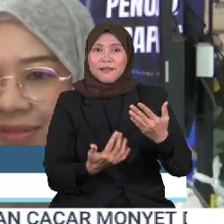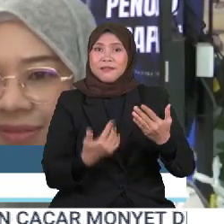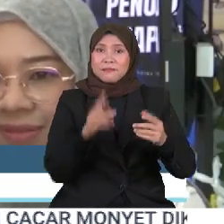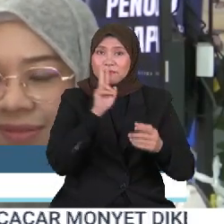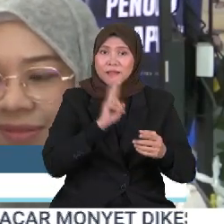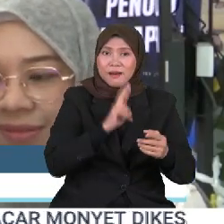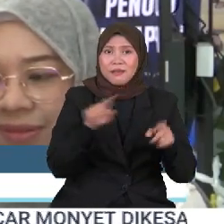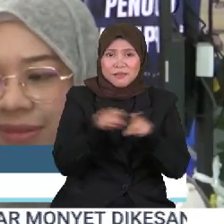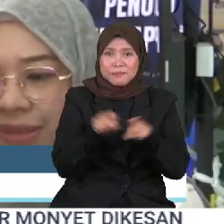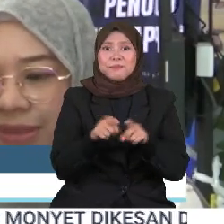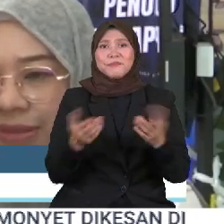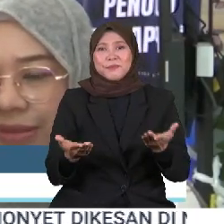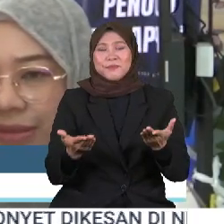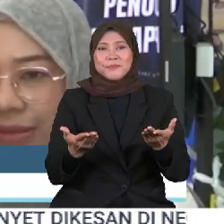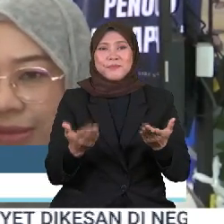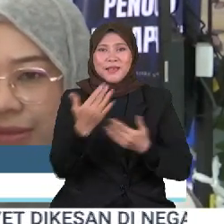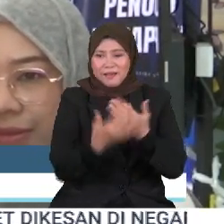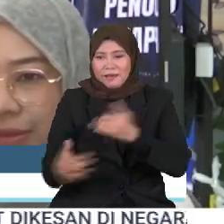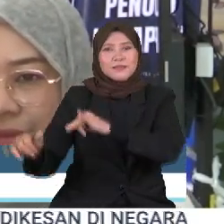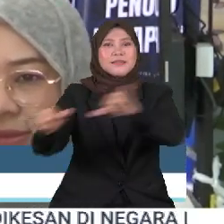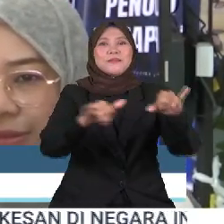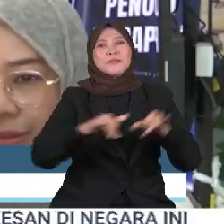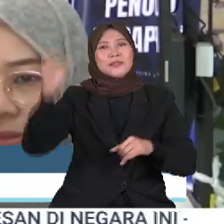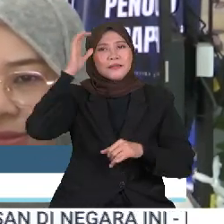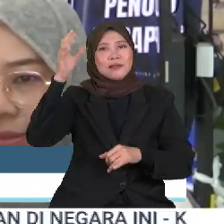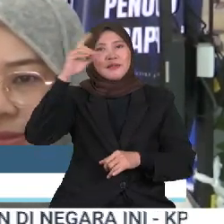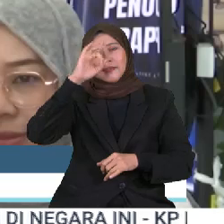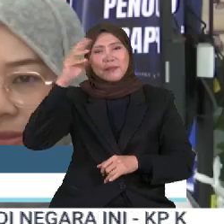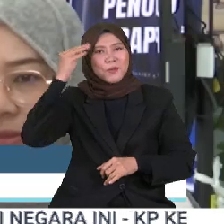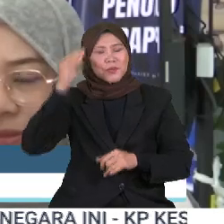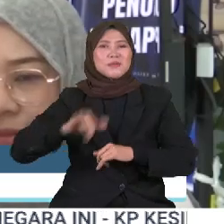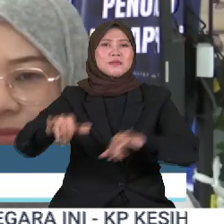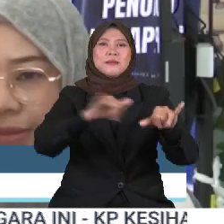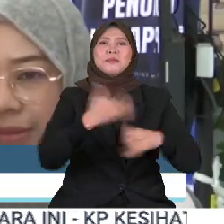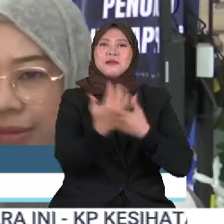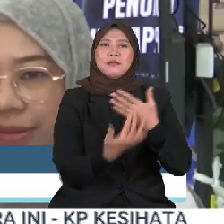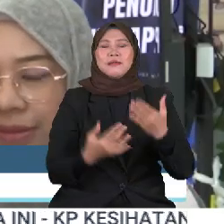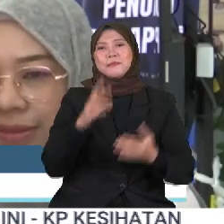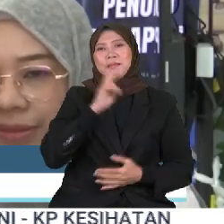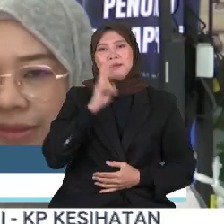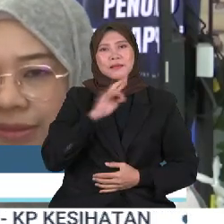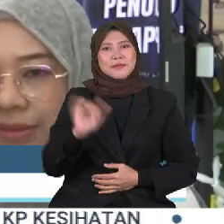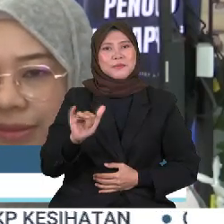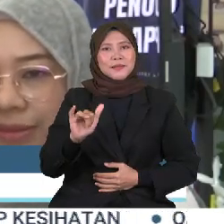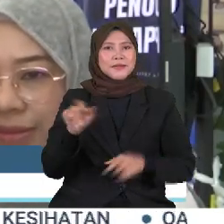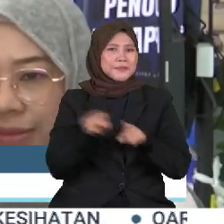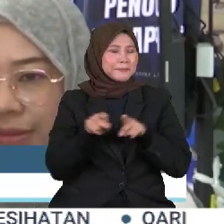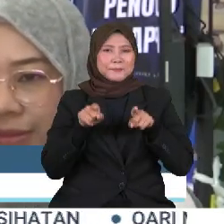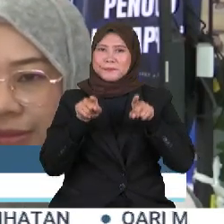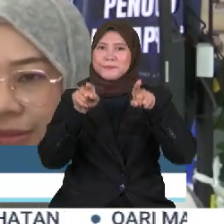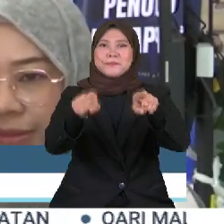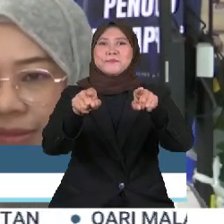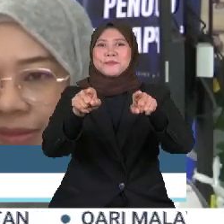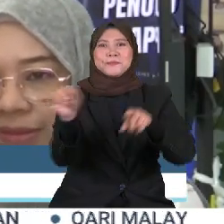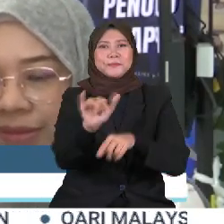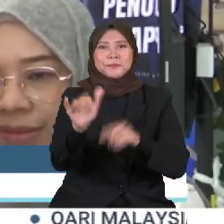tetapi karena kita menyerah bila kita satu darah kita mempunyai nadi jiwa satu dan duri dan